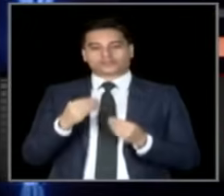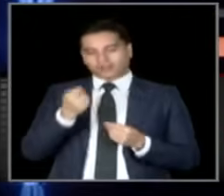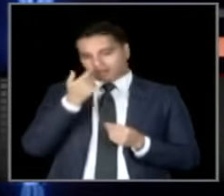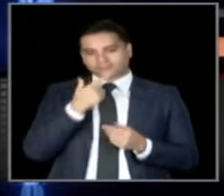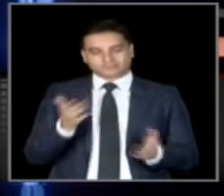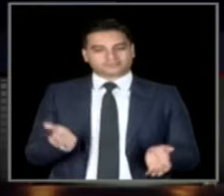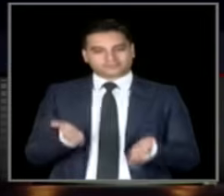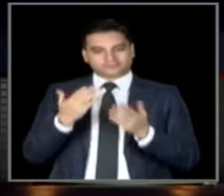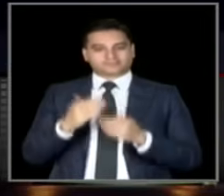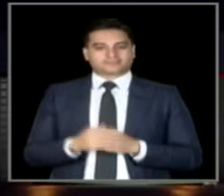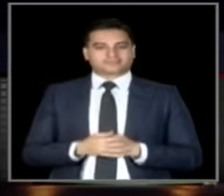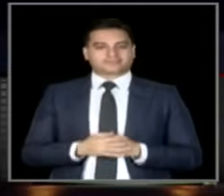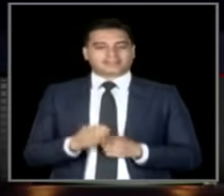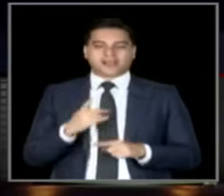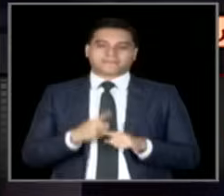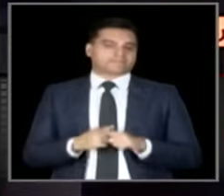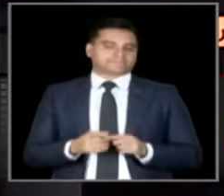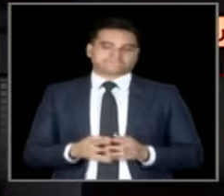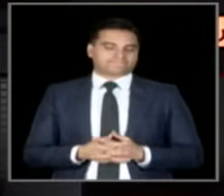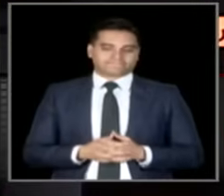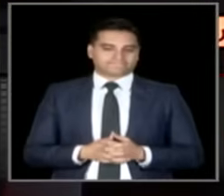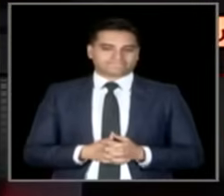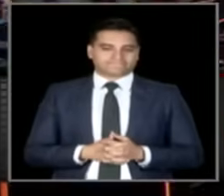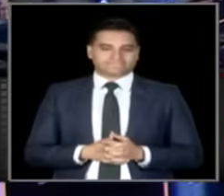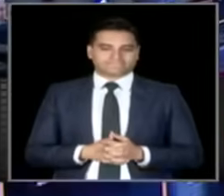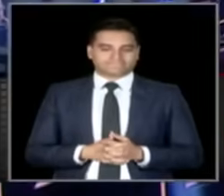نغير لها الاسم. إجابة خاطئة.